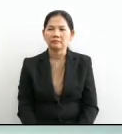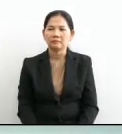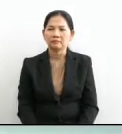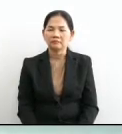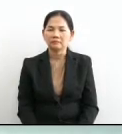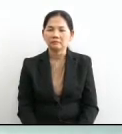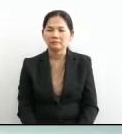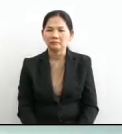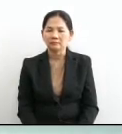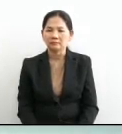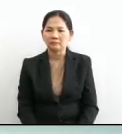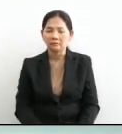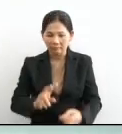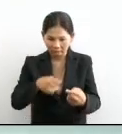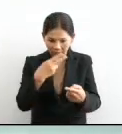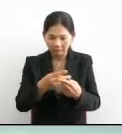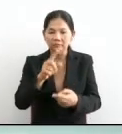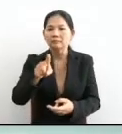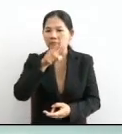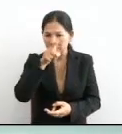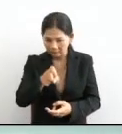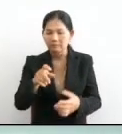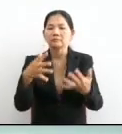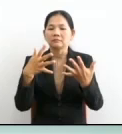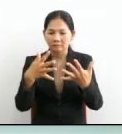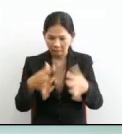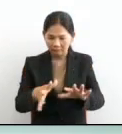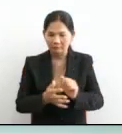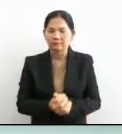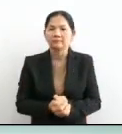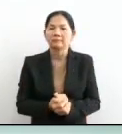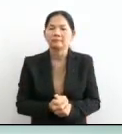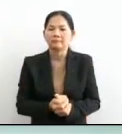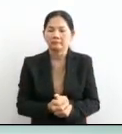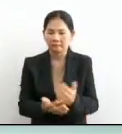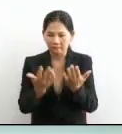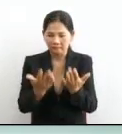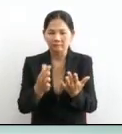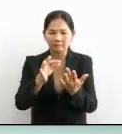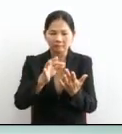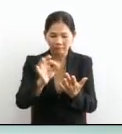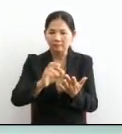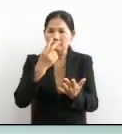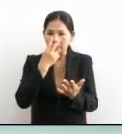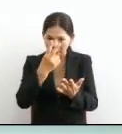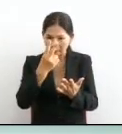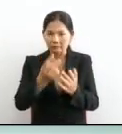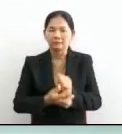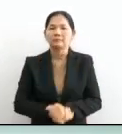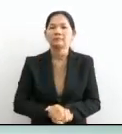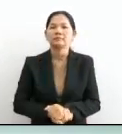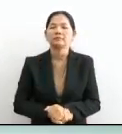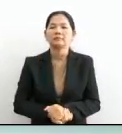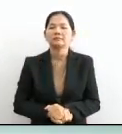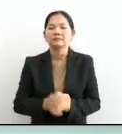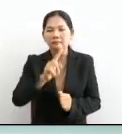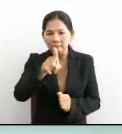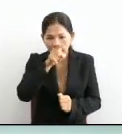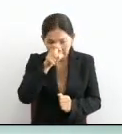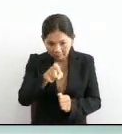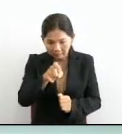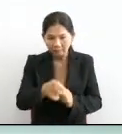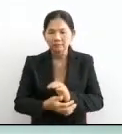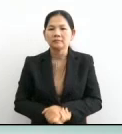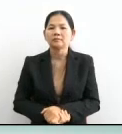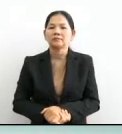chẳng chẳng con bàn chải nâng sầm núa chà ruột hai chẳng con chạm một tiếng toa chạm mũi nhà kêu tặng ác nên là con chà ta sầm núa để con chải